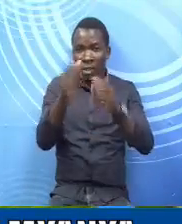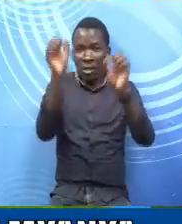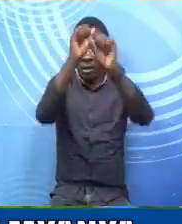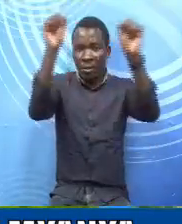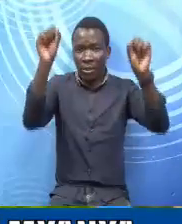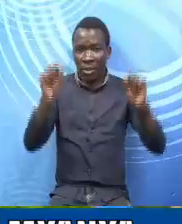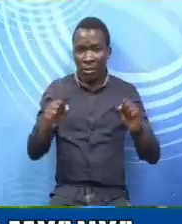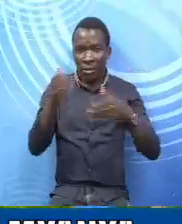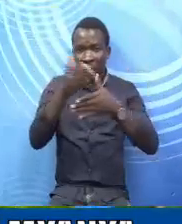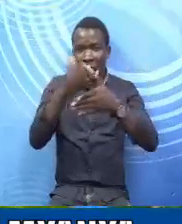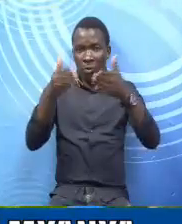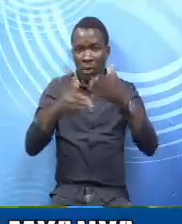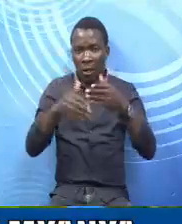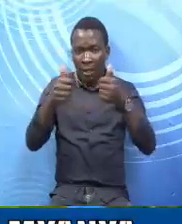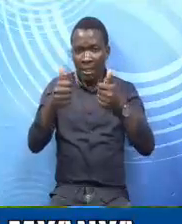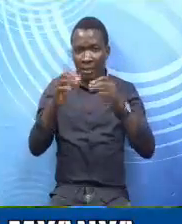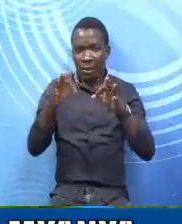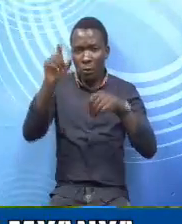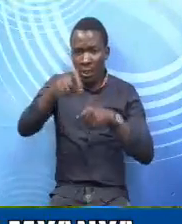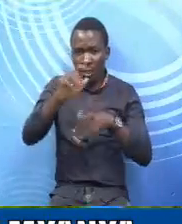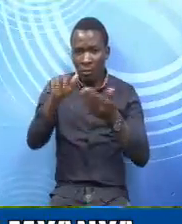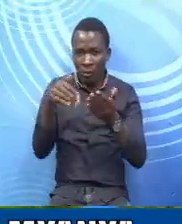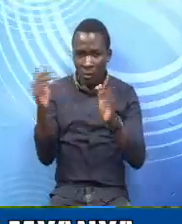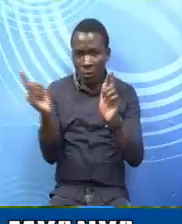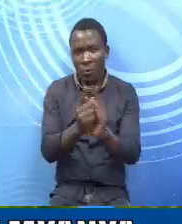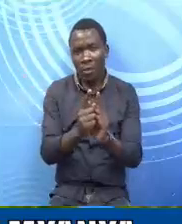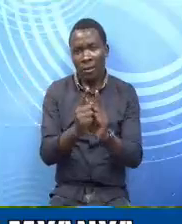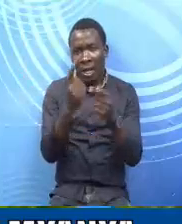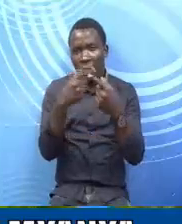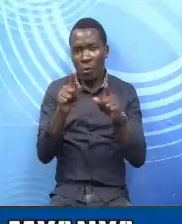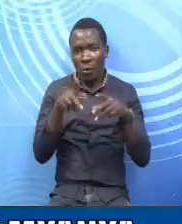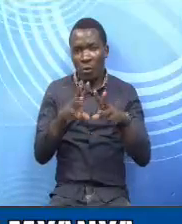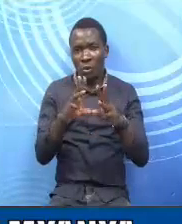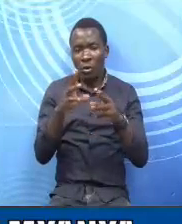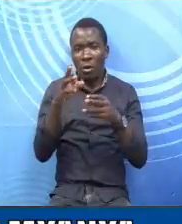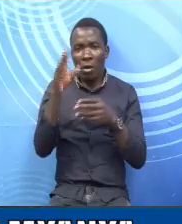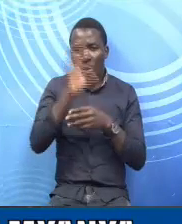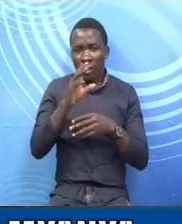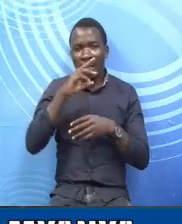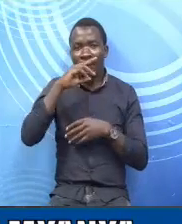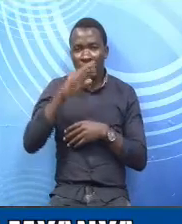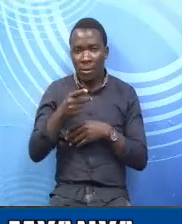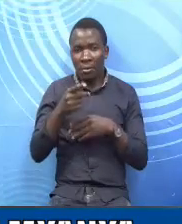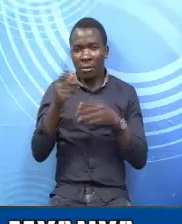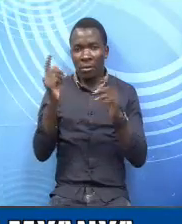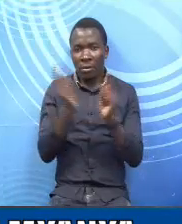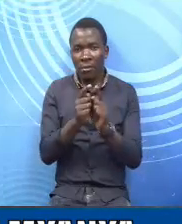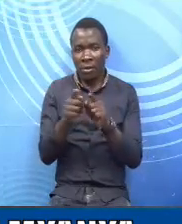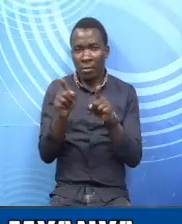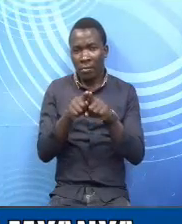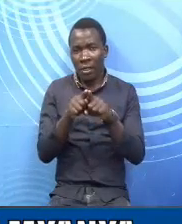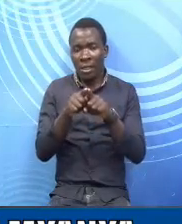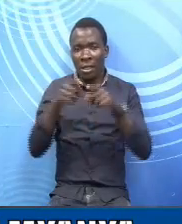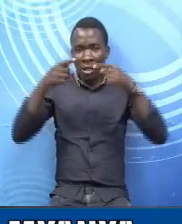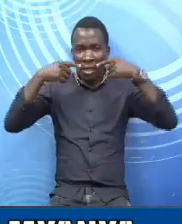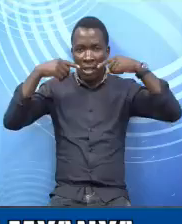rero ikubakwa ibikenewe tukabihuriraho, ariko noneho n'uburyo bwo gushaka ibisubizo nabwo tukabihuriraho. Yatangaje